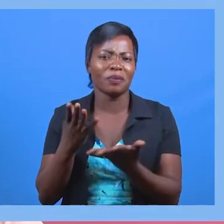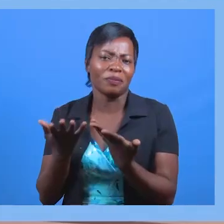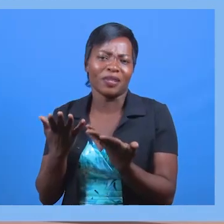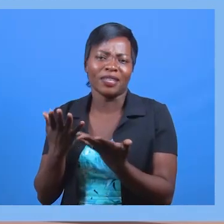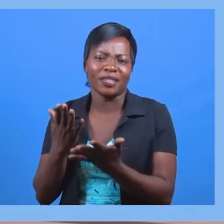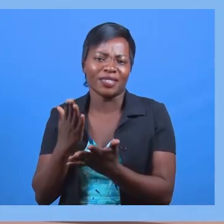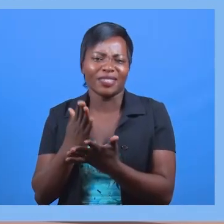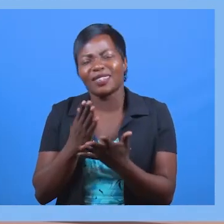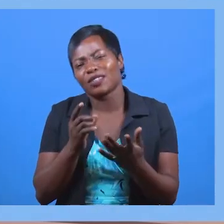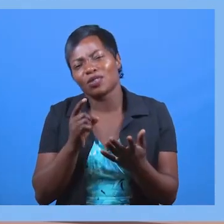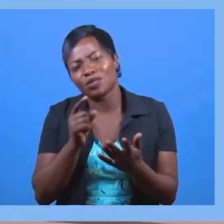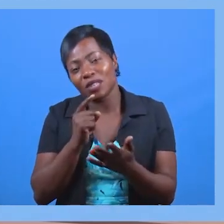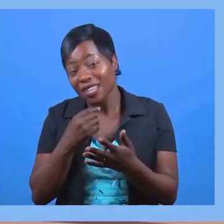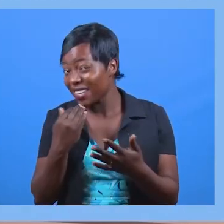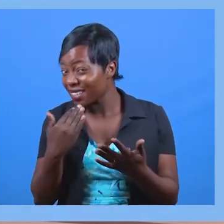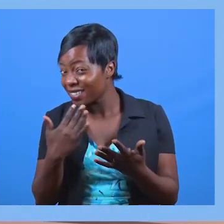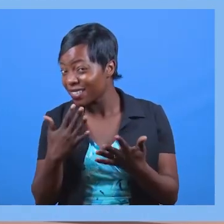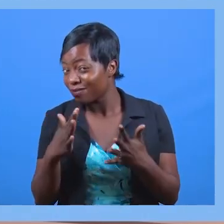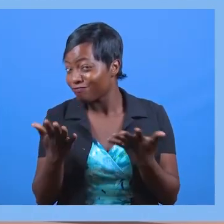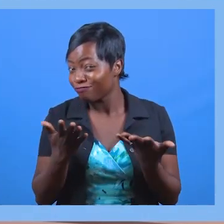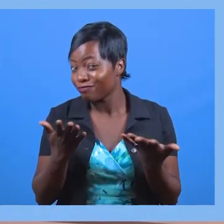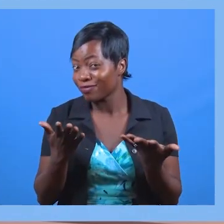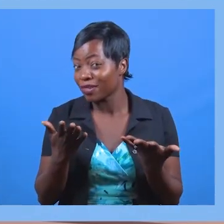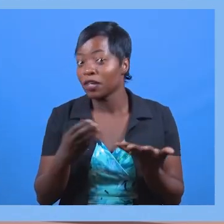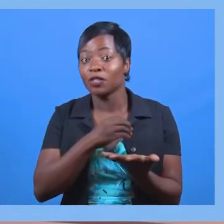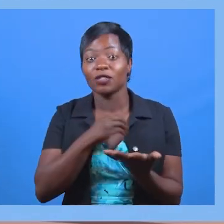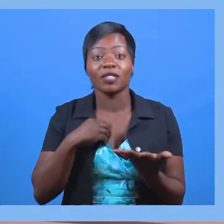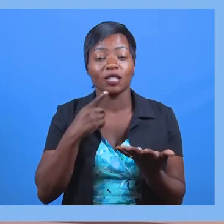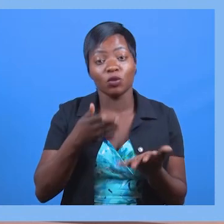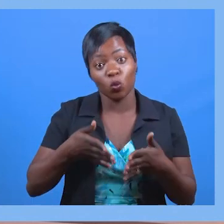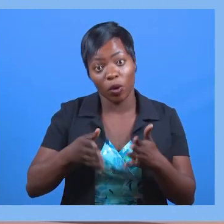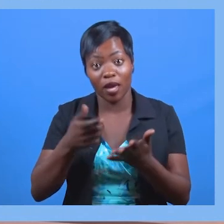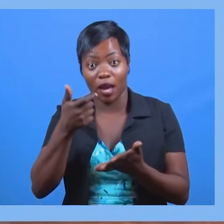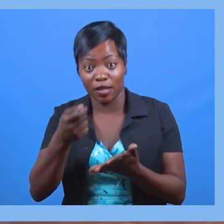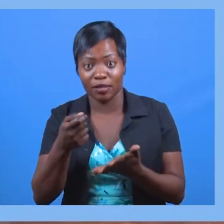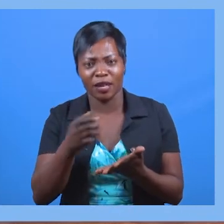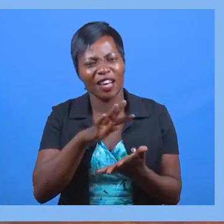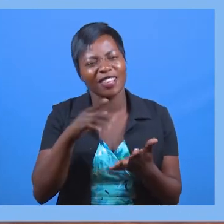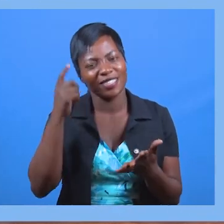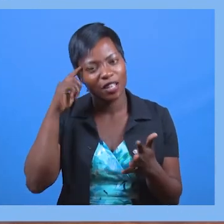mangwana. Zviri nyore here? Chiremba vati zvinoenda nemabvunziro, iwe unofungei?